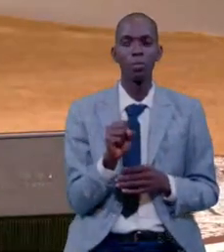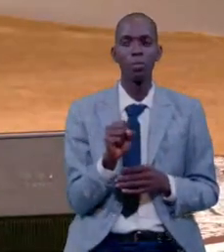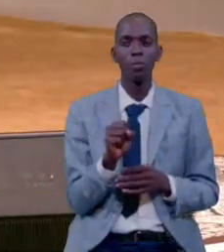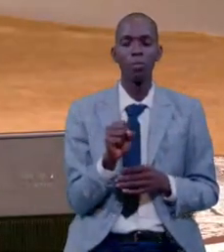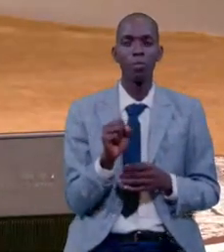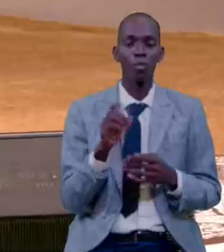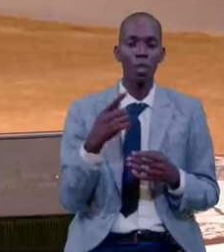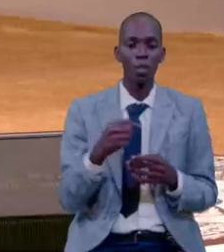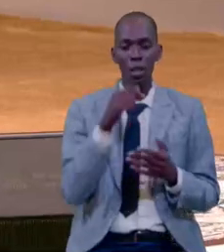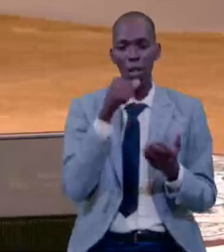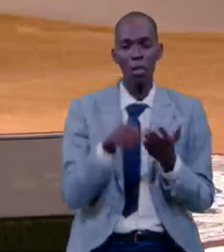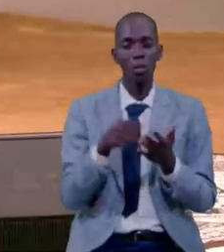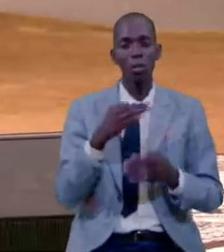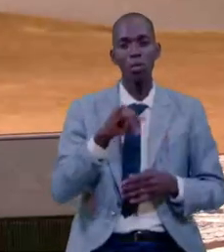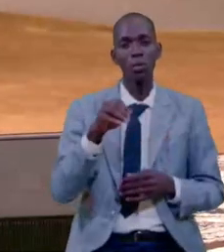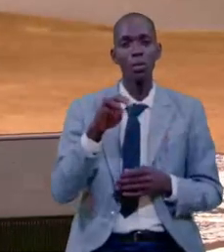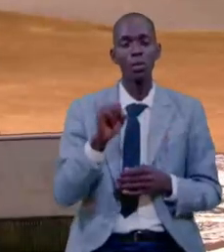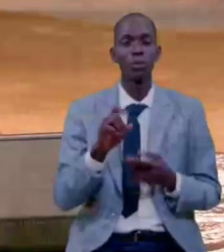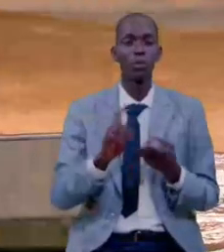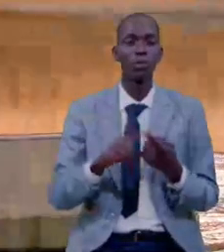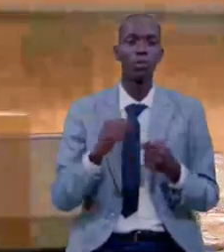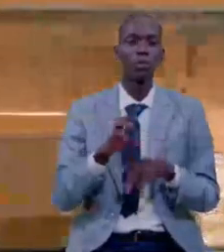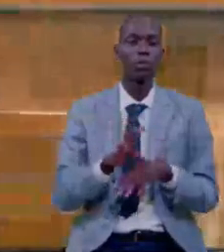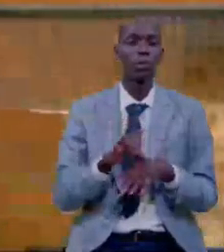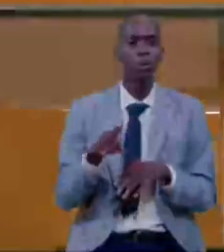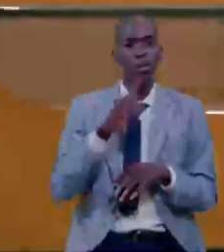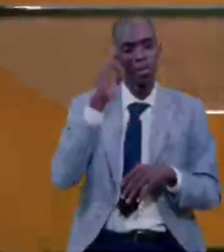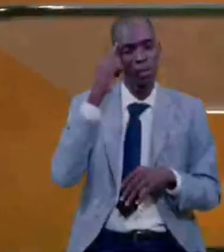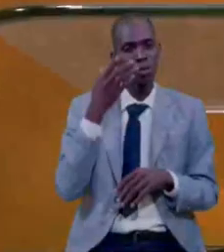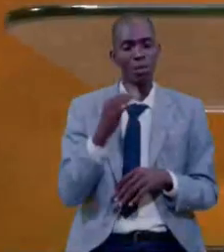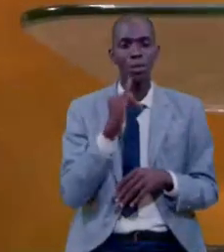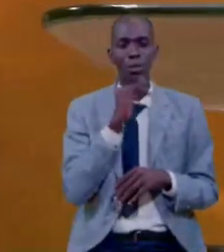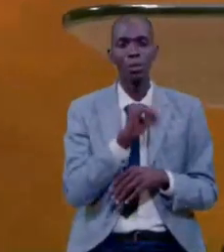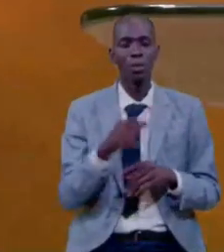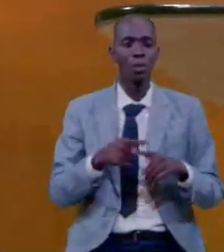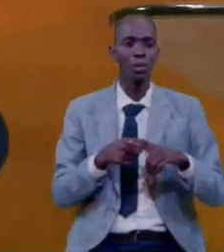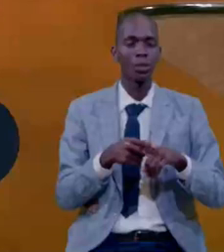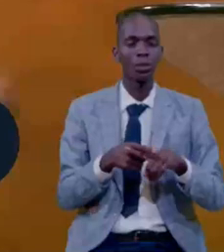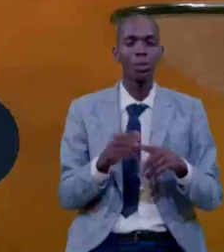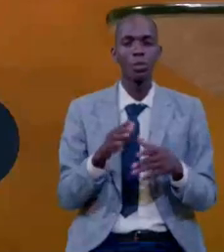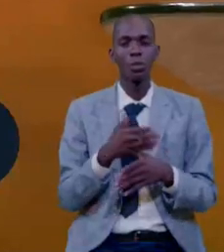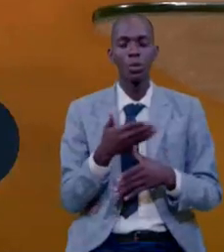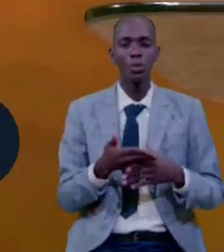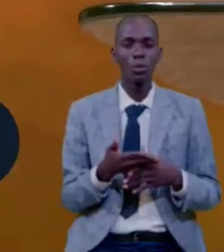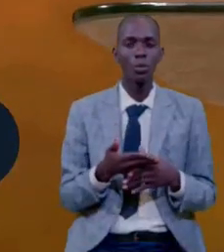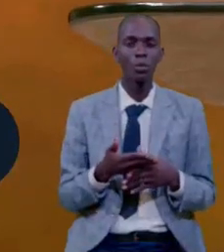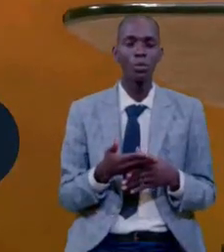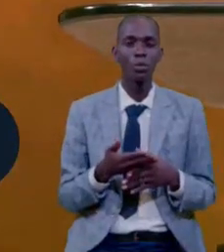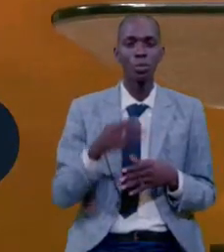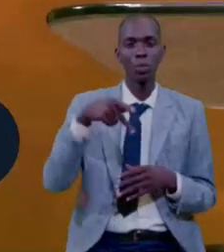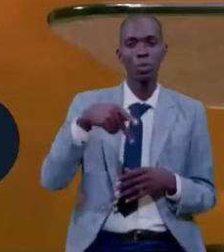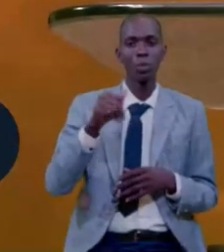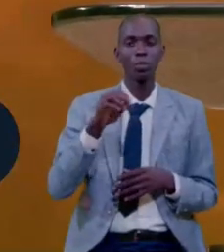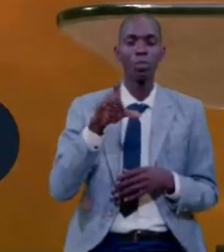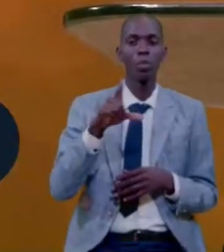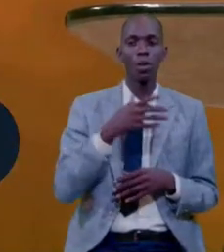de Jacques à l'église. Ils croient qu'il y a une contradiction entre Paul et Jacques.